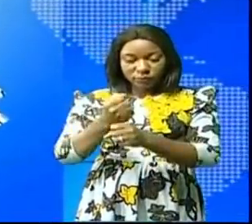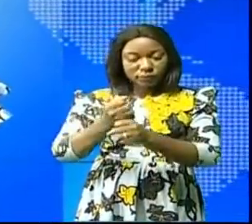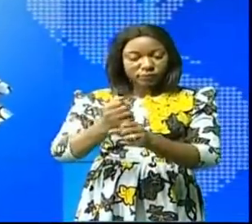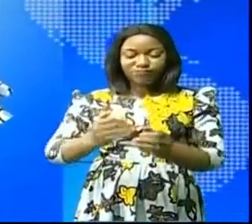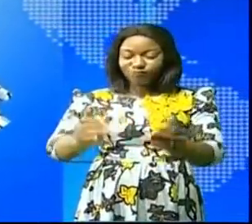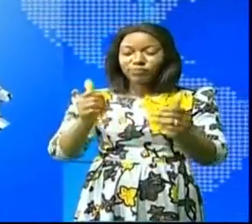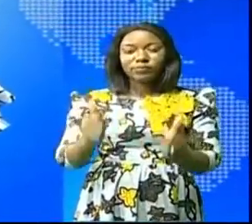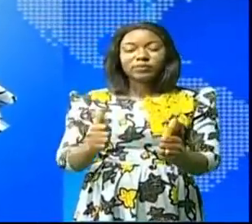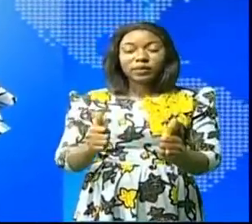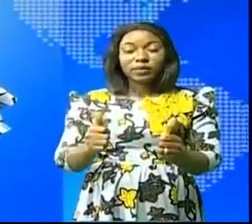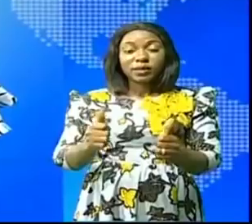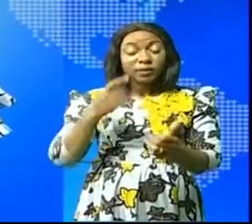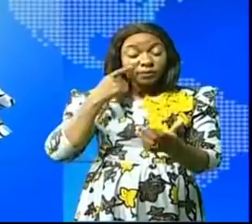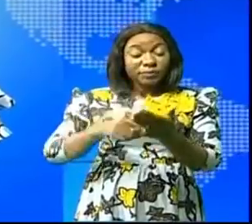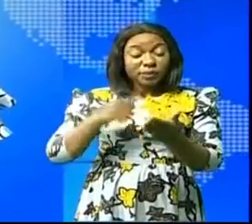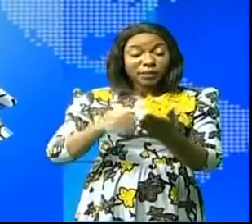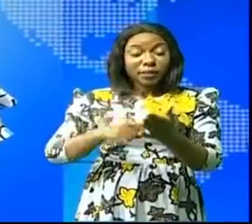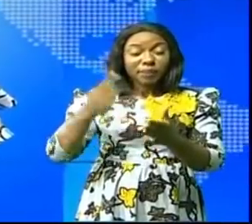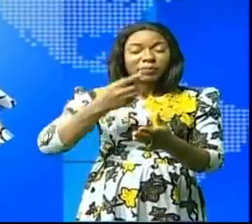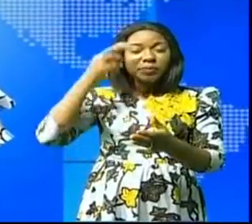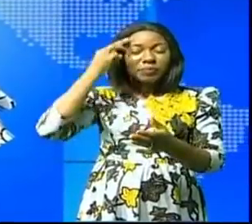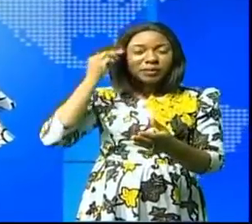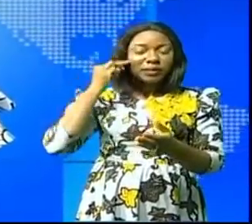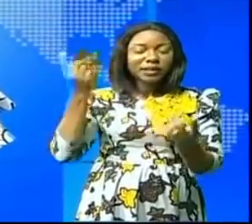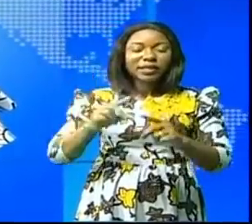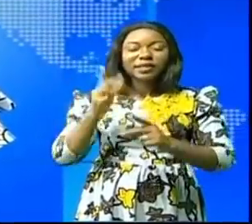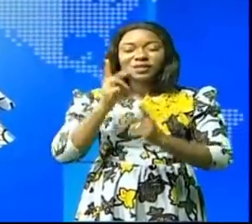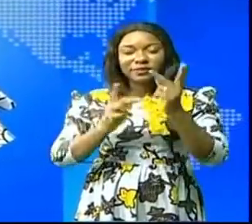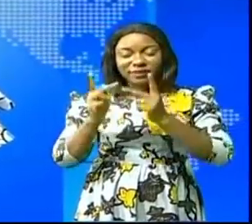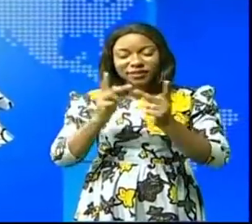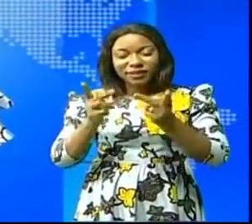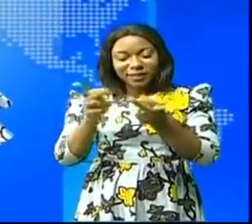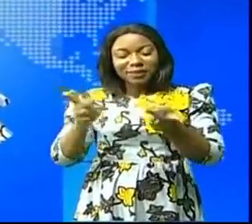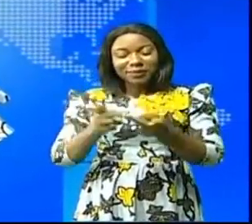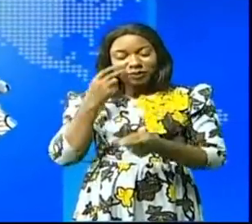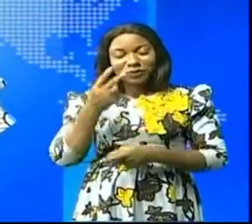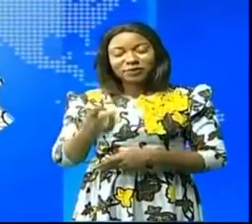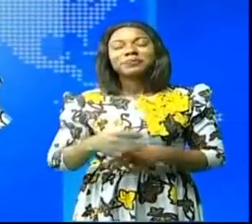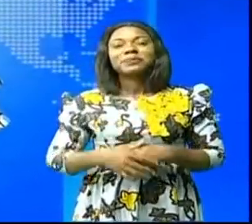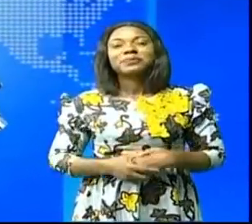Premier ministre Jean-Michel Samalou Kondé lors de sa visite sur le lieu. Patrice Ndwangou.